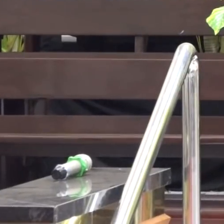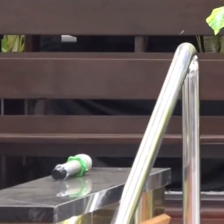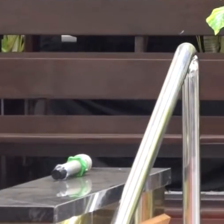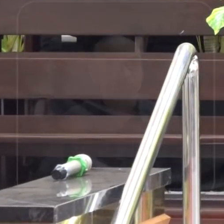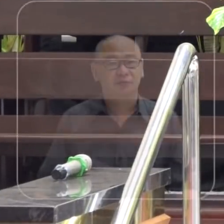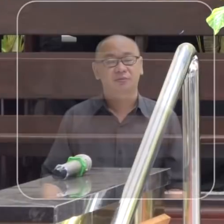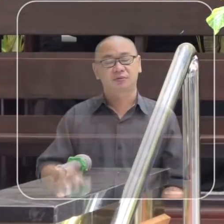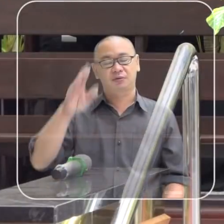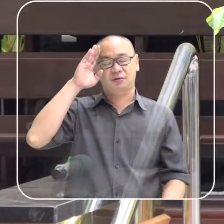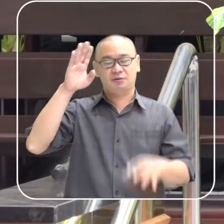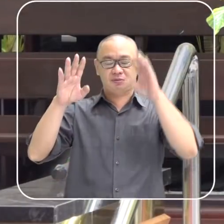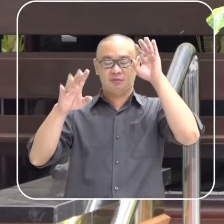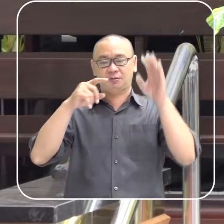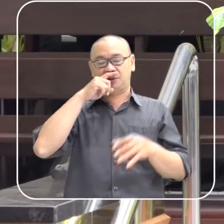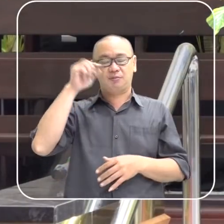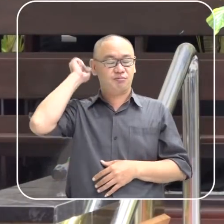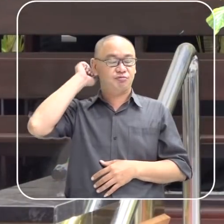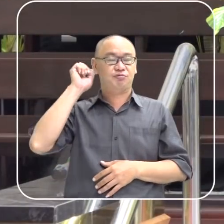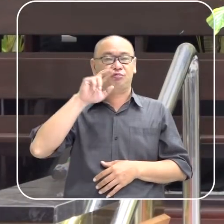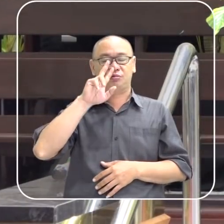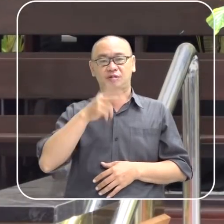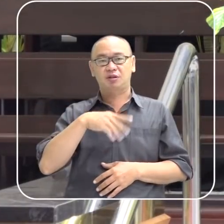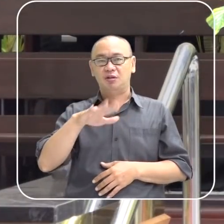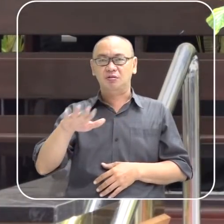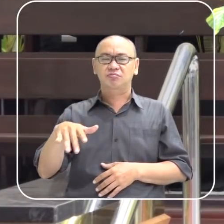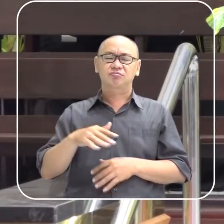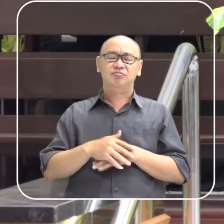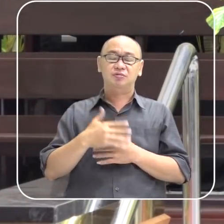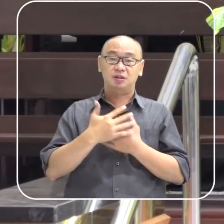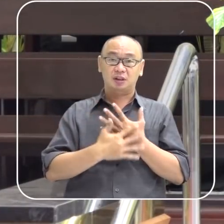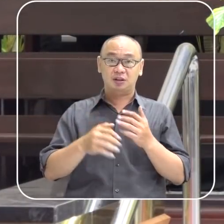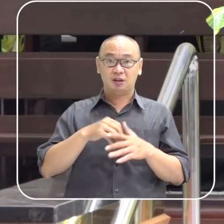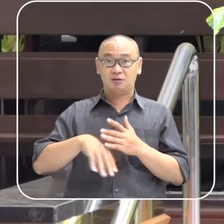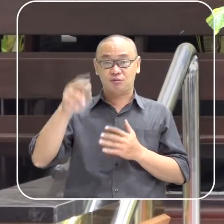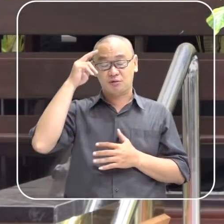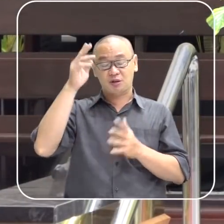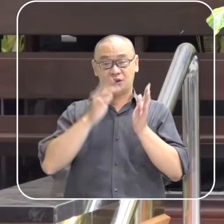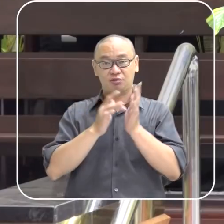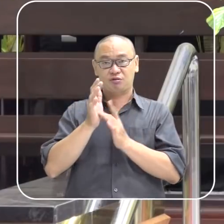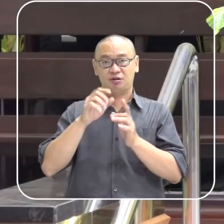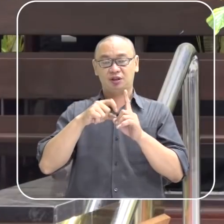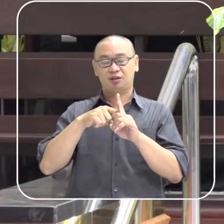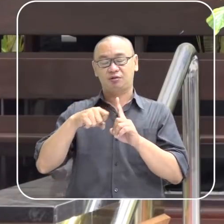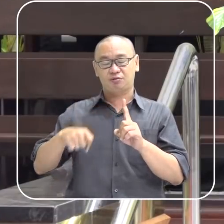Shalom Bapak, Ibu, Saudara, Saudari, juga anak-anak yang terkasih dalam Tuhan Yesus Kristus.